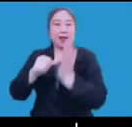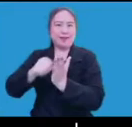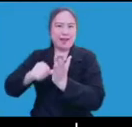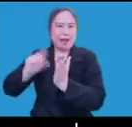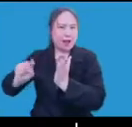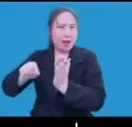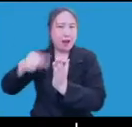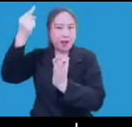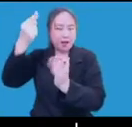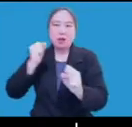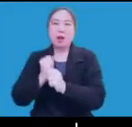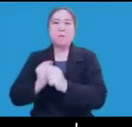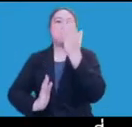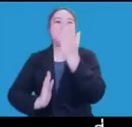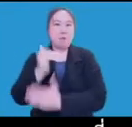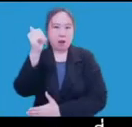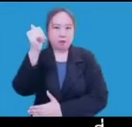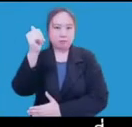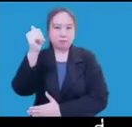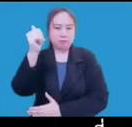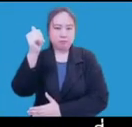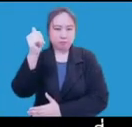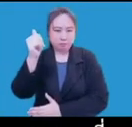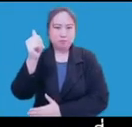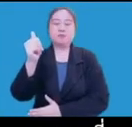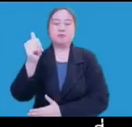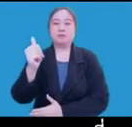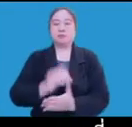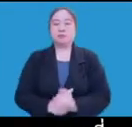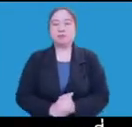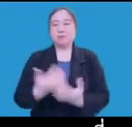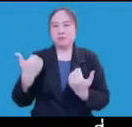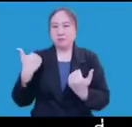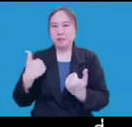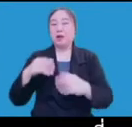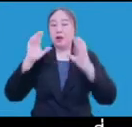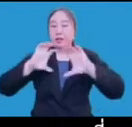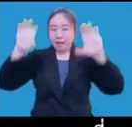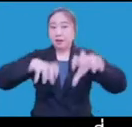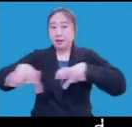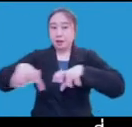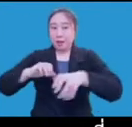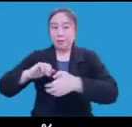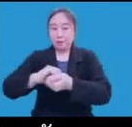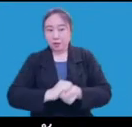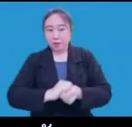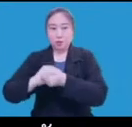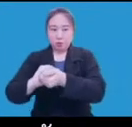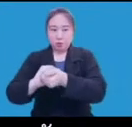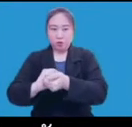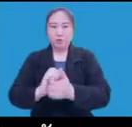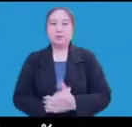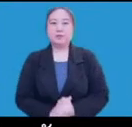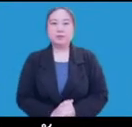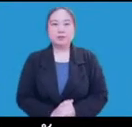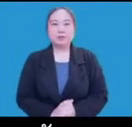แรกนะครับและประสบความสำเร็จโดยมีรางวัลการบริหารราชการแบบมีส่วนร่วมระดับดีเด่นประเทศรางวัลร่วมใ